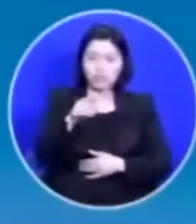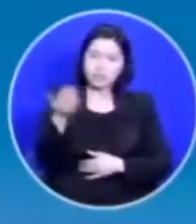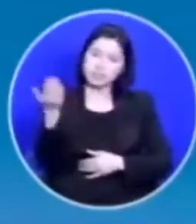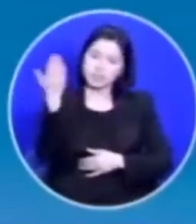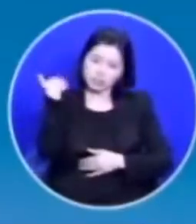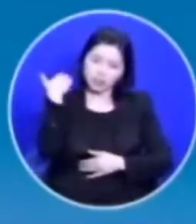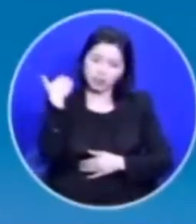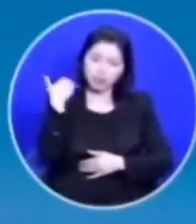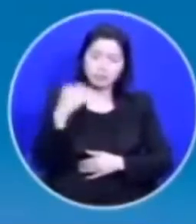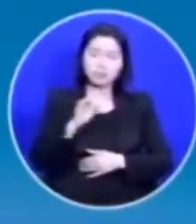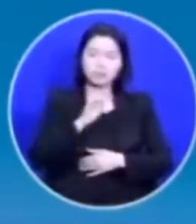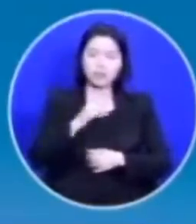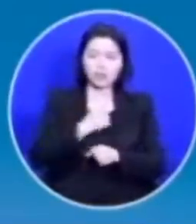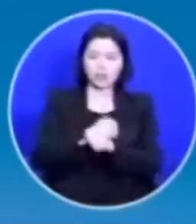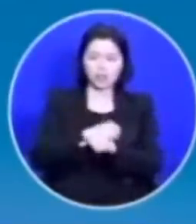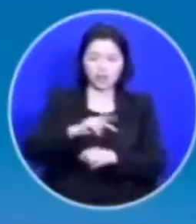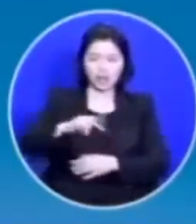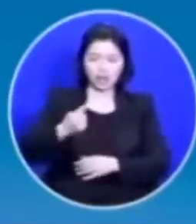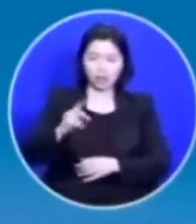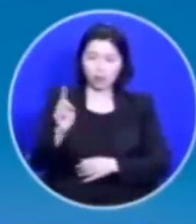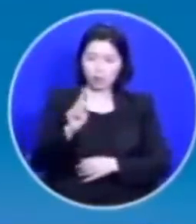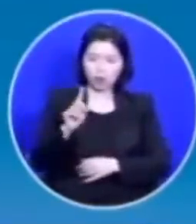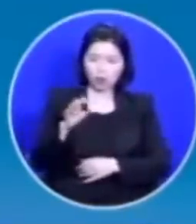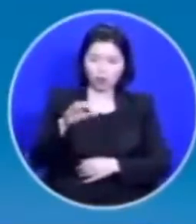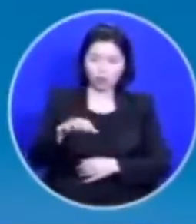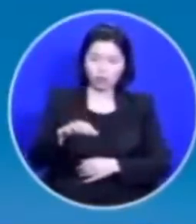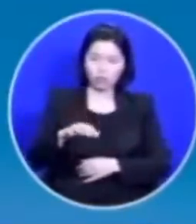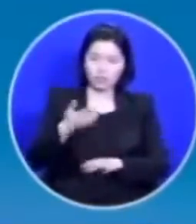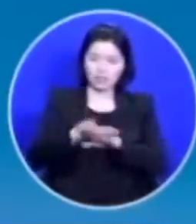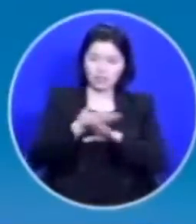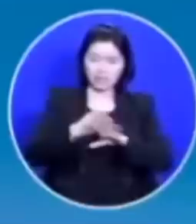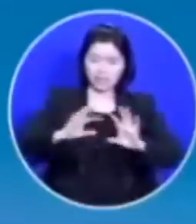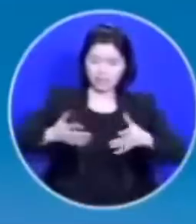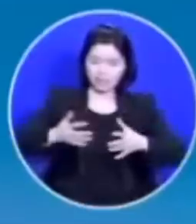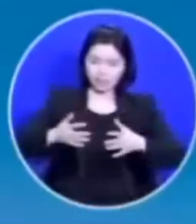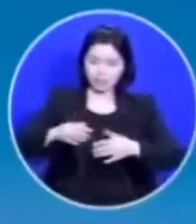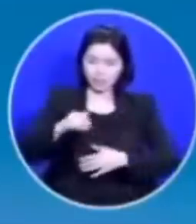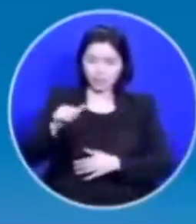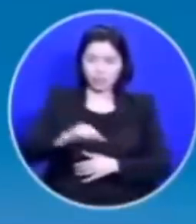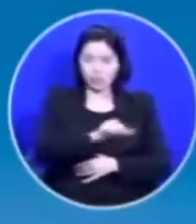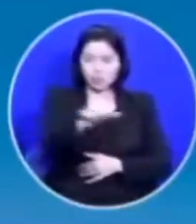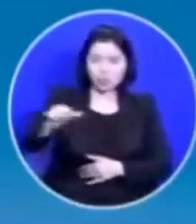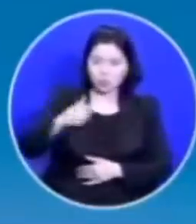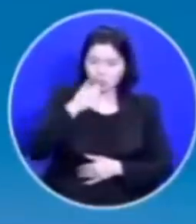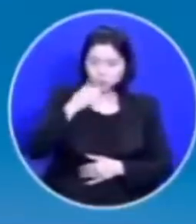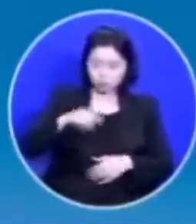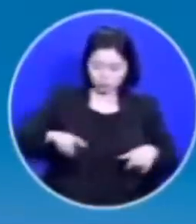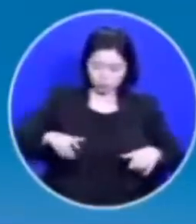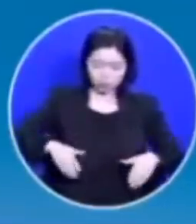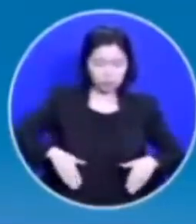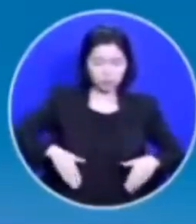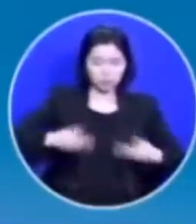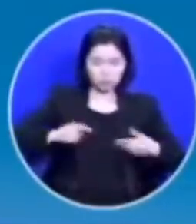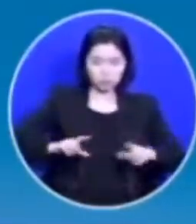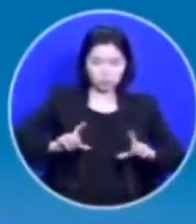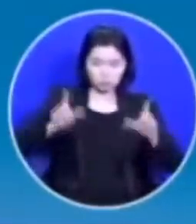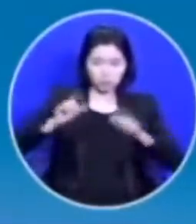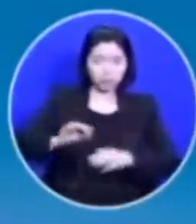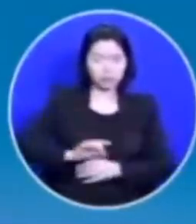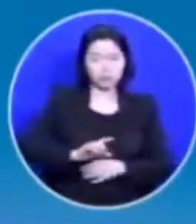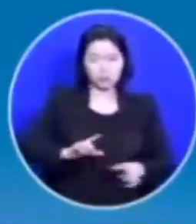해도 어디 뭐 외국에 나가서 동남아를 다니면서 농촌 지역을 다니면서